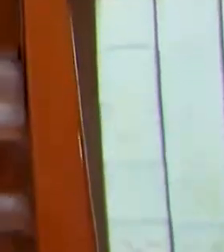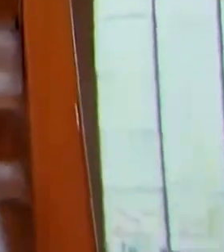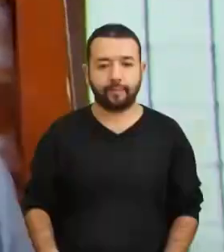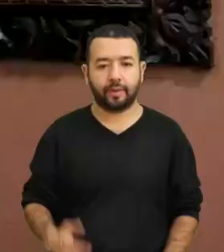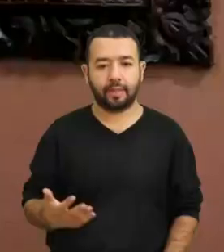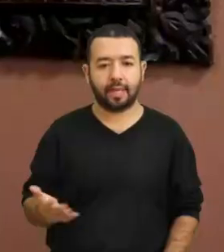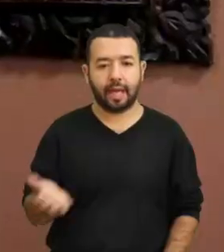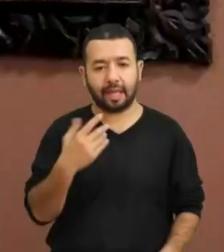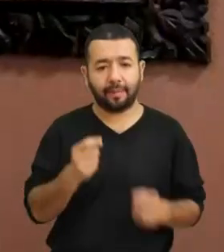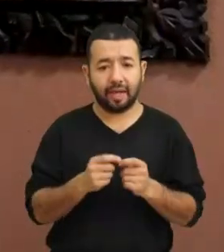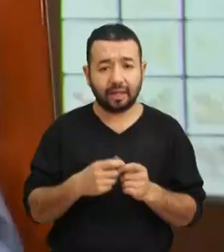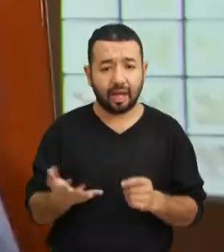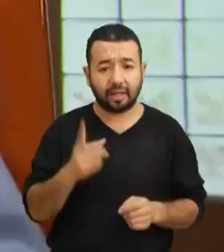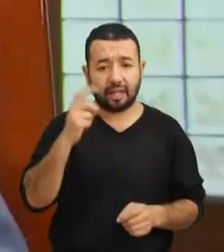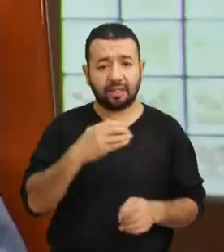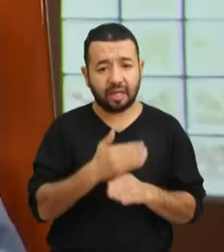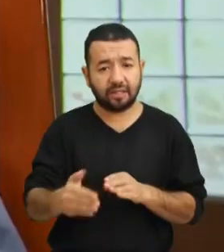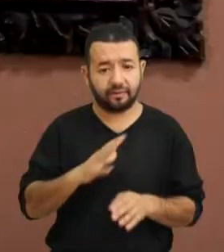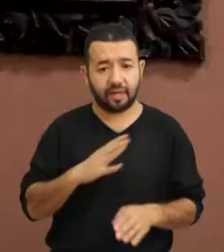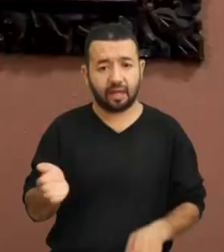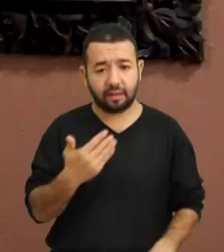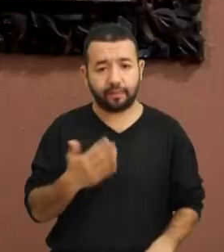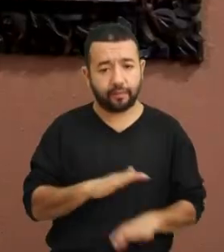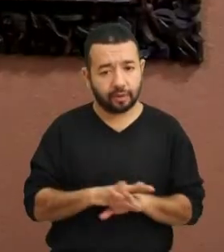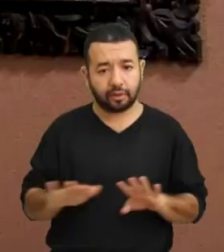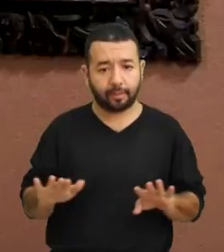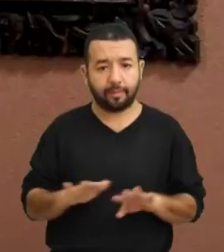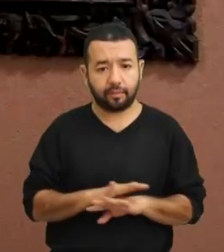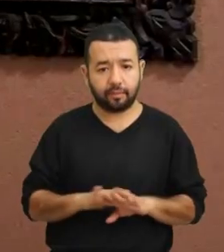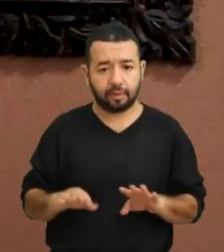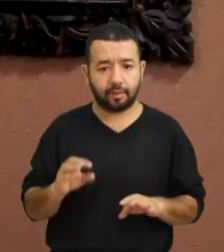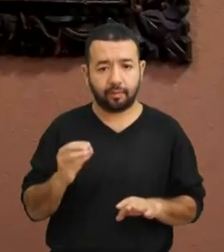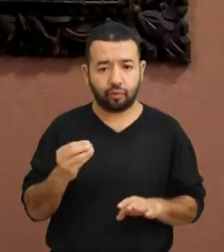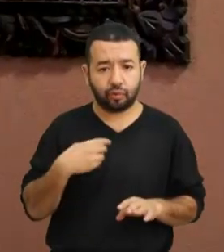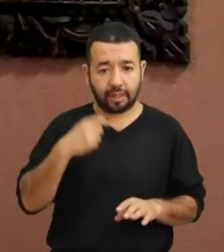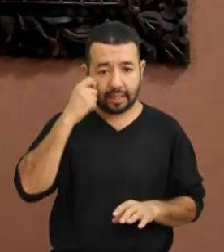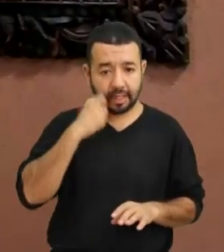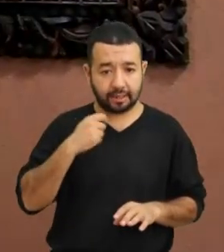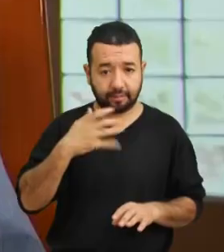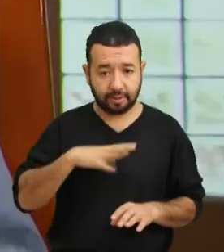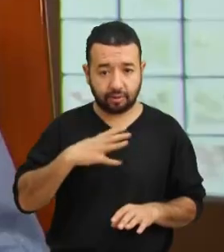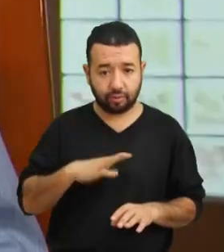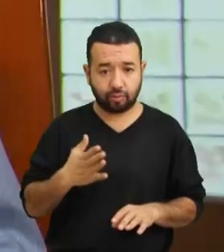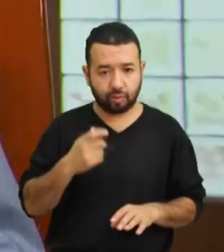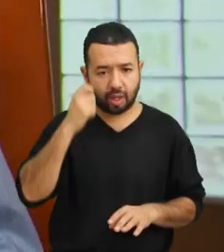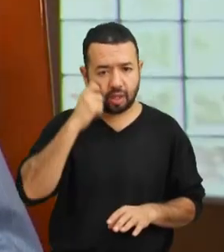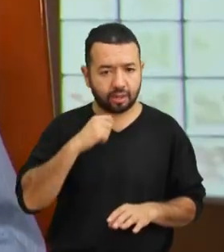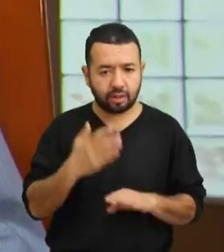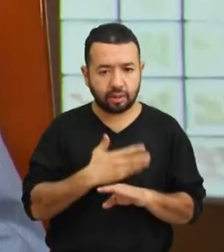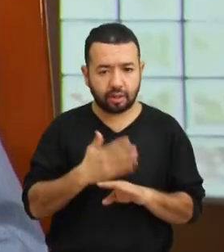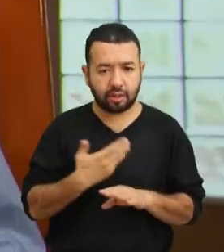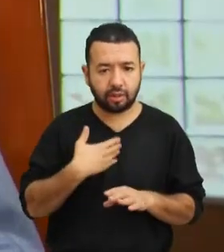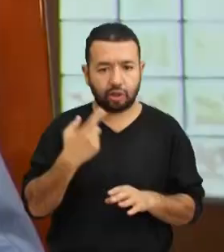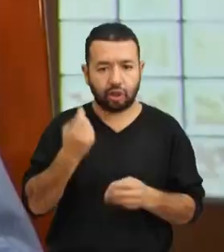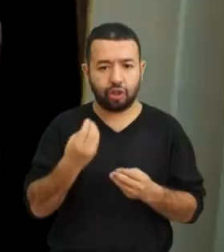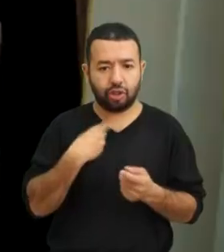Ya hadi Badire Allah aşkına ya geç kalacağız ya. Tamam. Çocuğumuzu rezil mi edelim orada canım? Niye rezil ediyoruz ya? Biz hayırlı